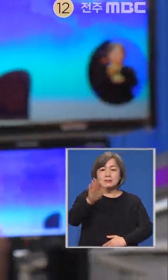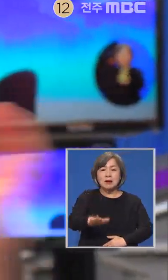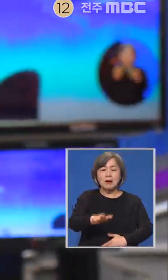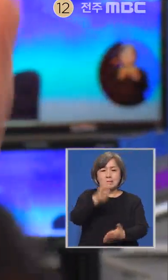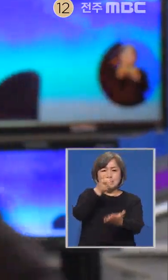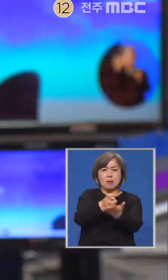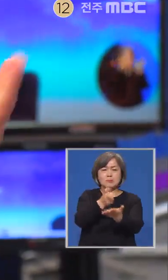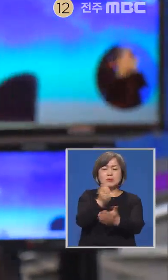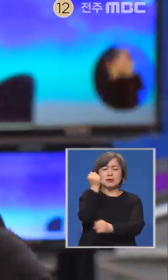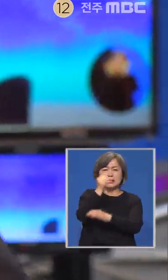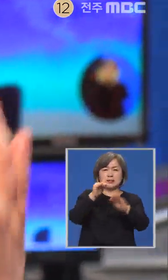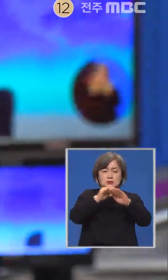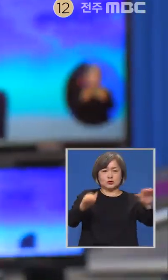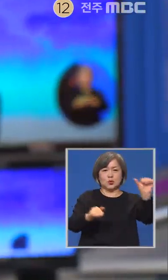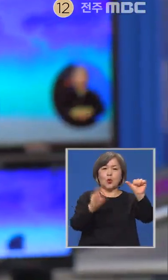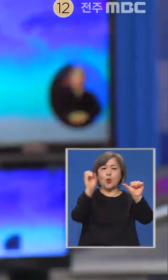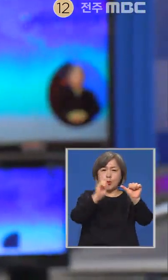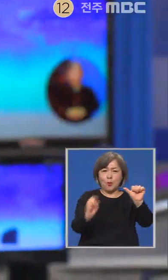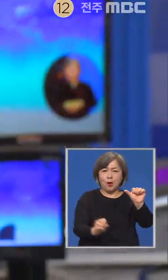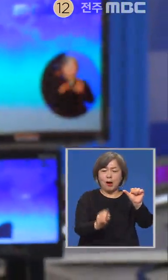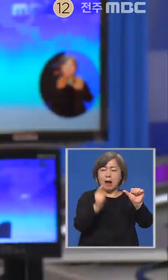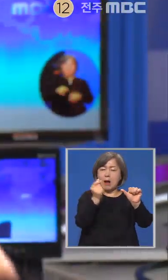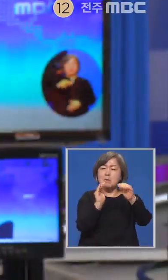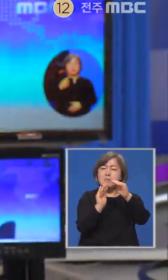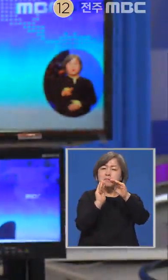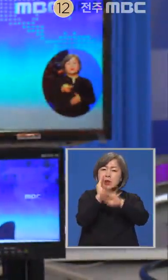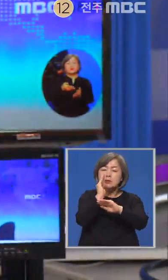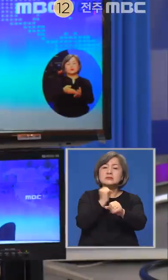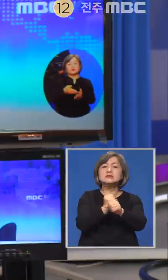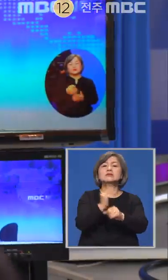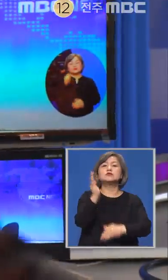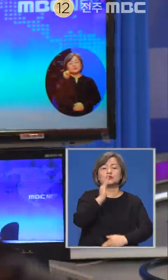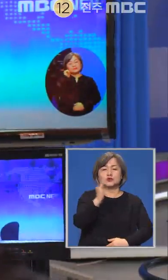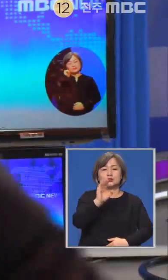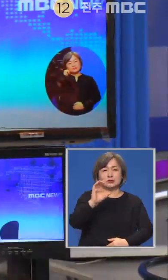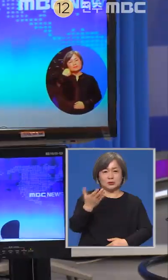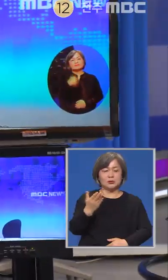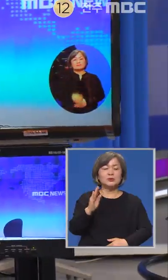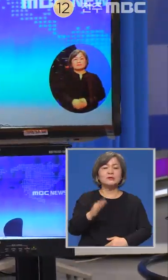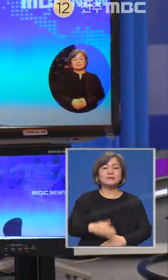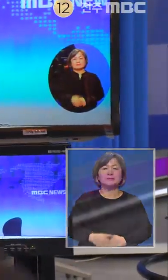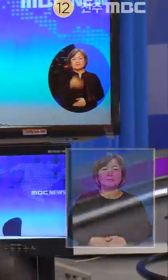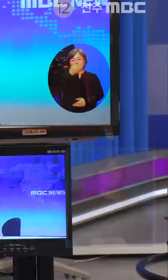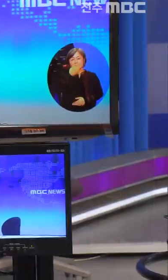있지만 법적 기준인 5%를 간신히 넘기는 수준이죠.